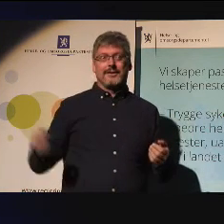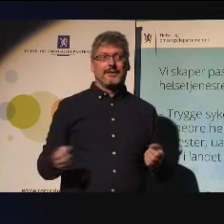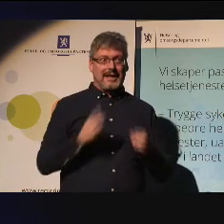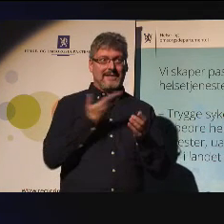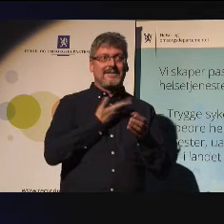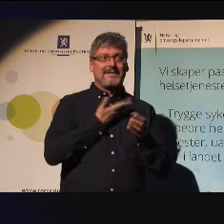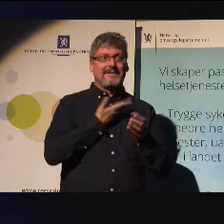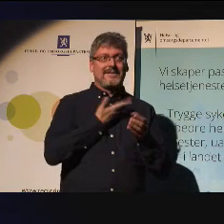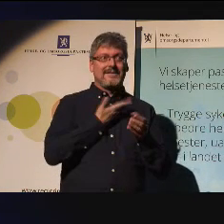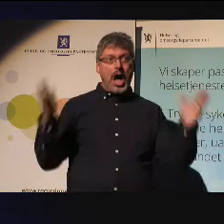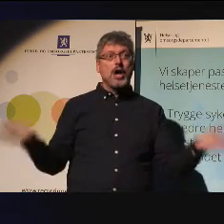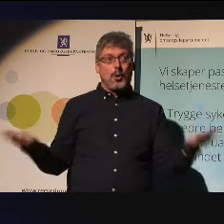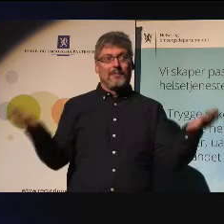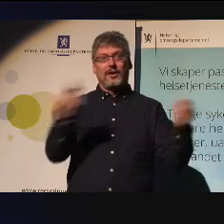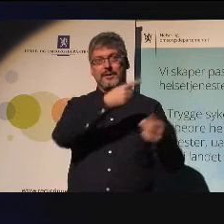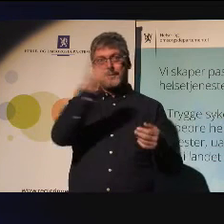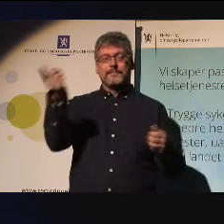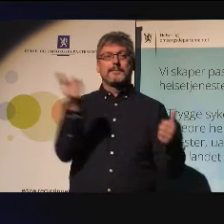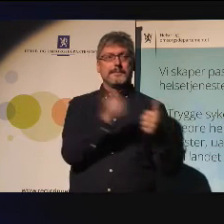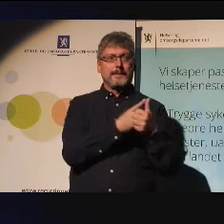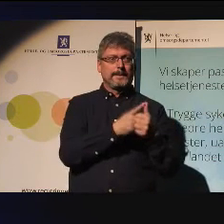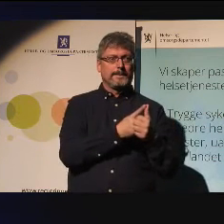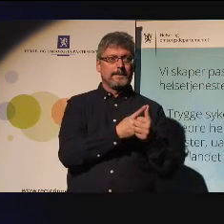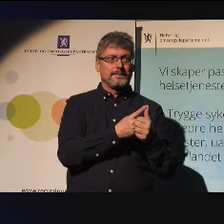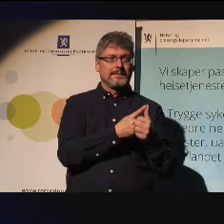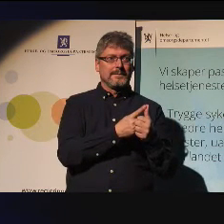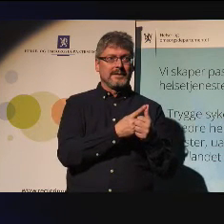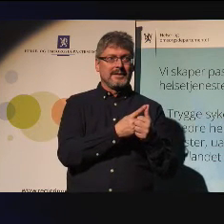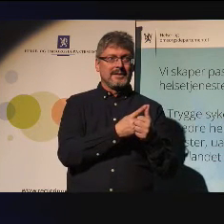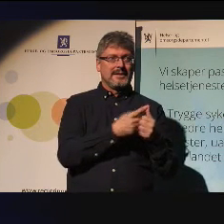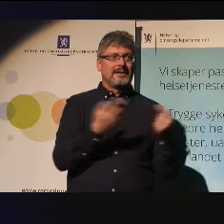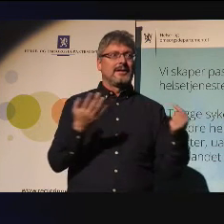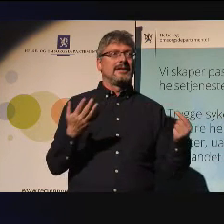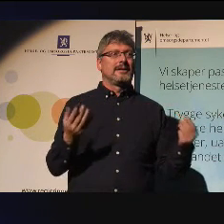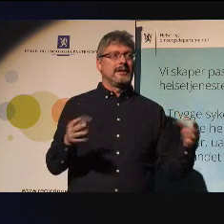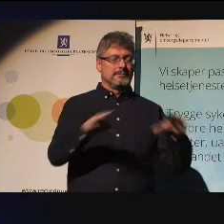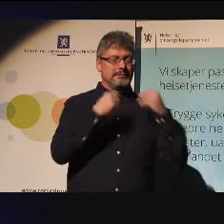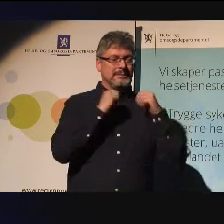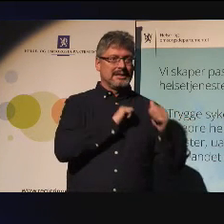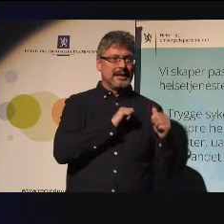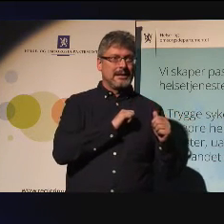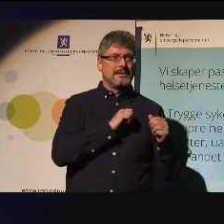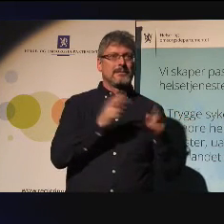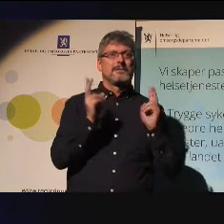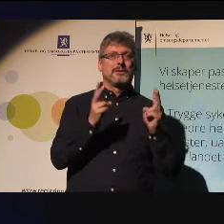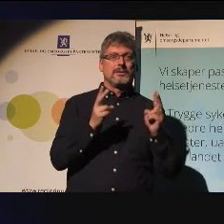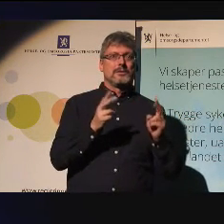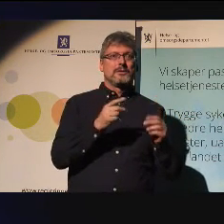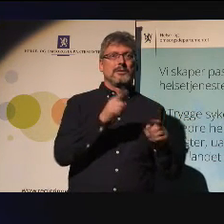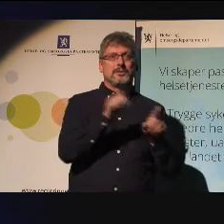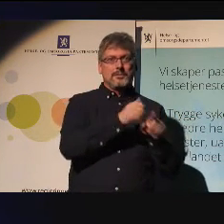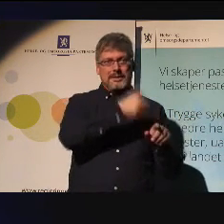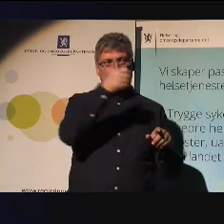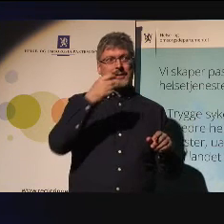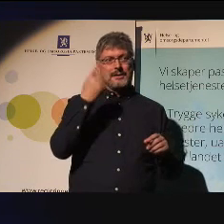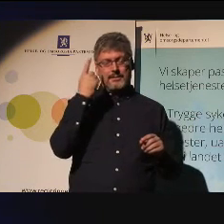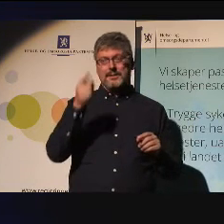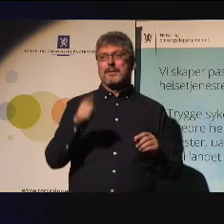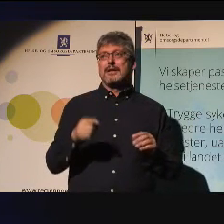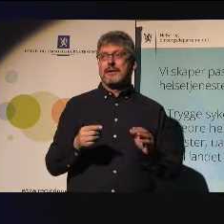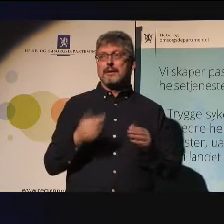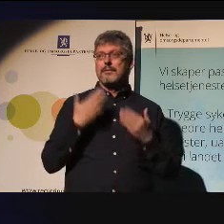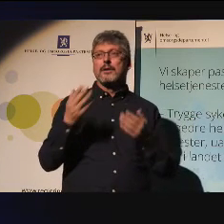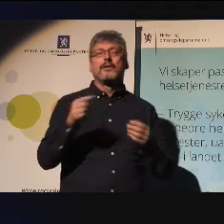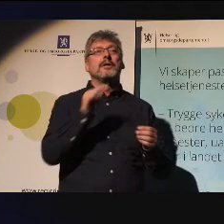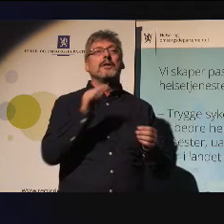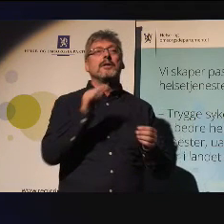oppfordring. Både til å vurdere det selv, men ikke minst tenke på har jeg noen medarbeidere som dette hadde pass for. For